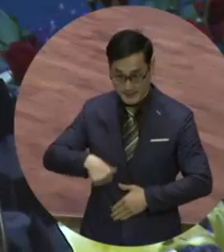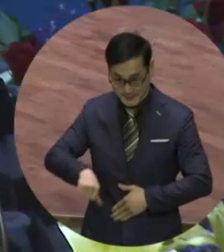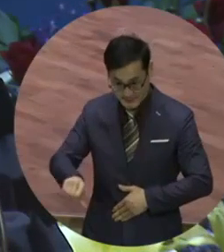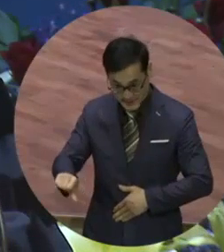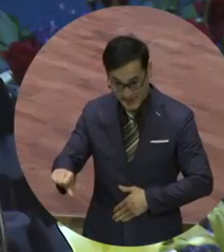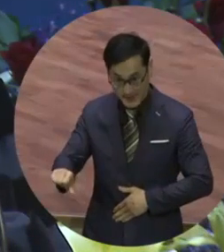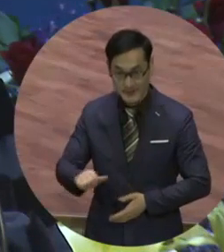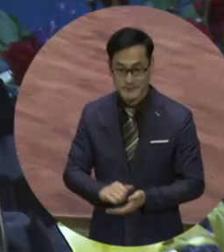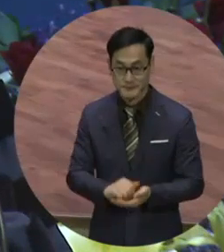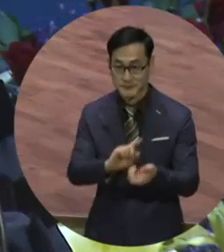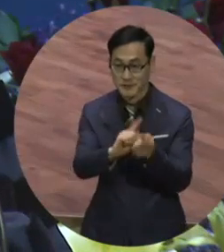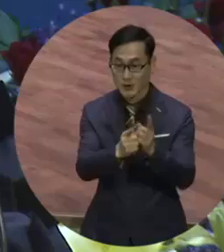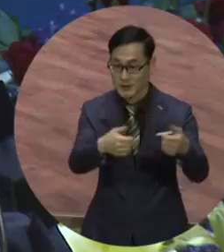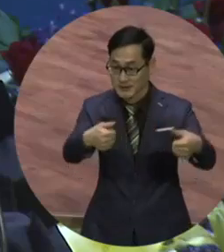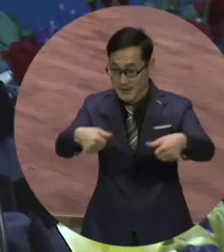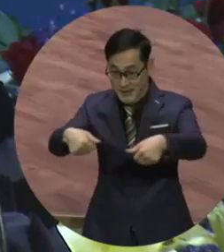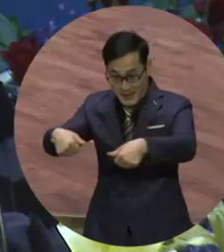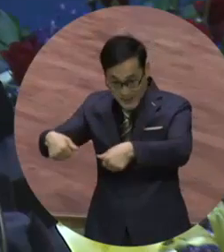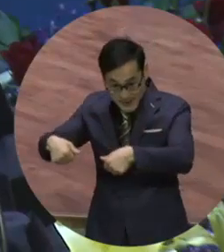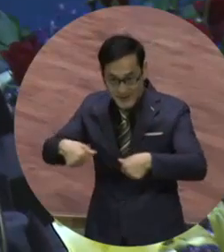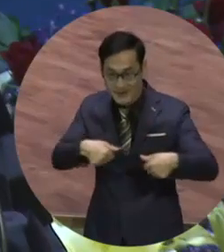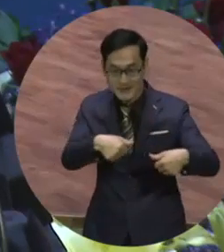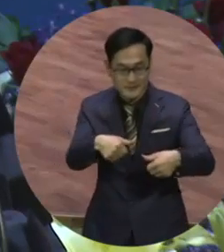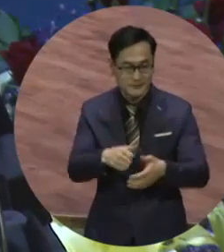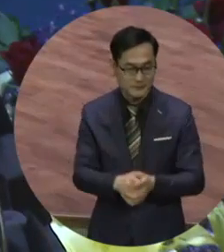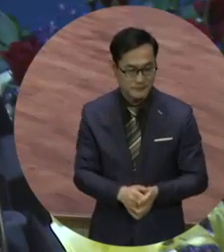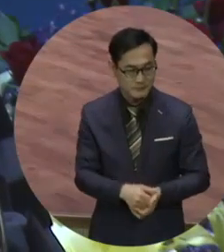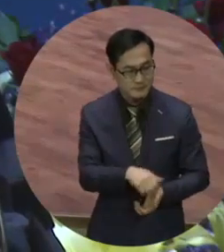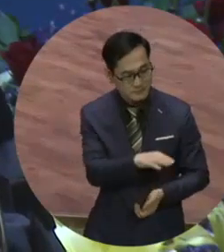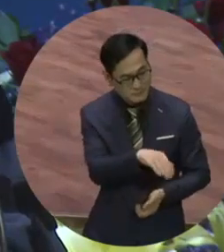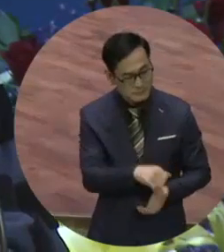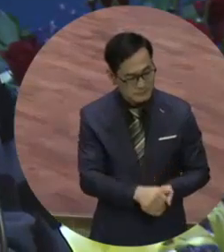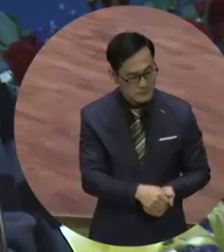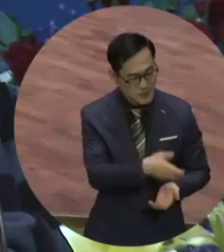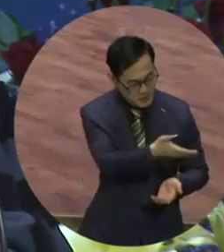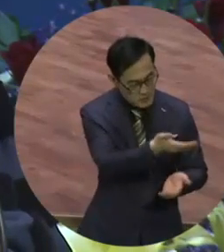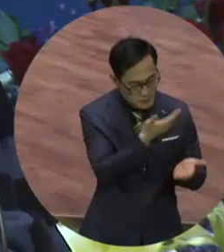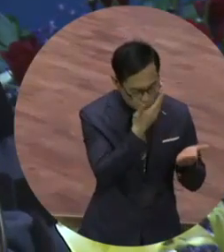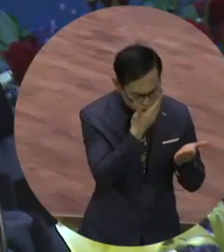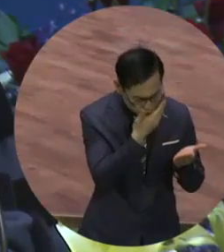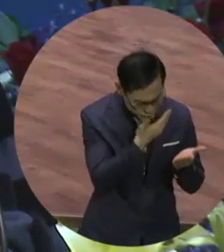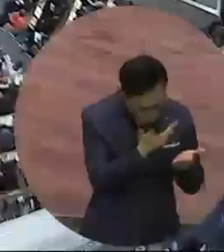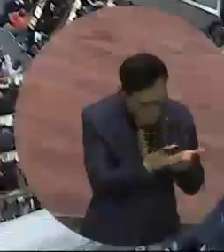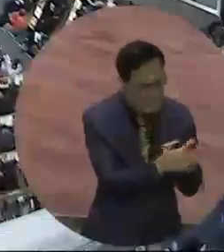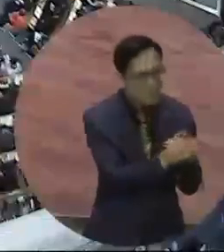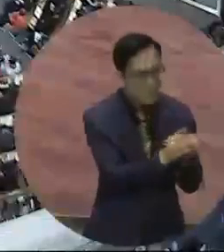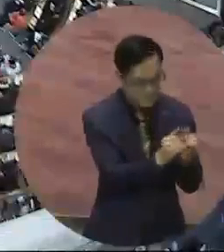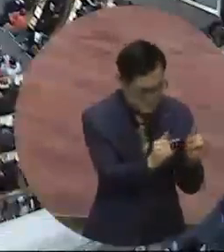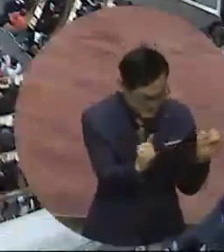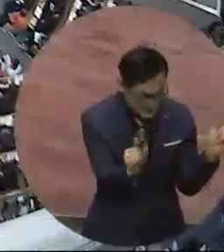성도들 같이 서로 인사합시다. 성도님은 매우 소중한 사람입니다.